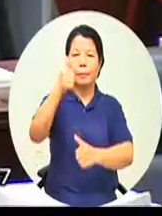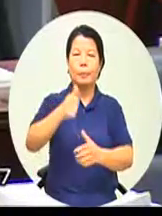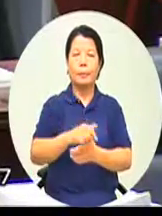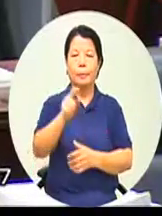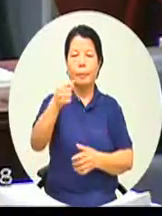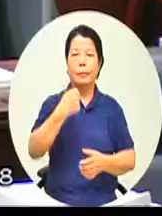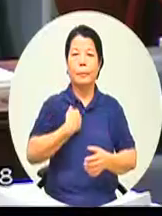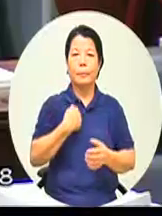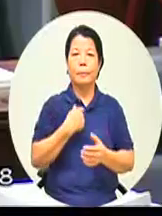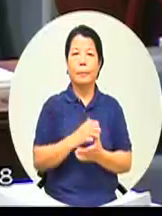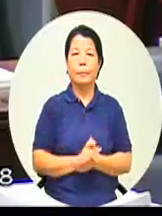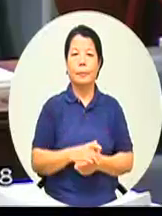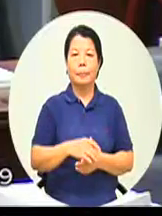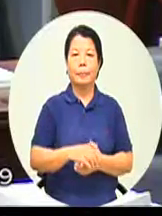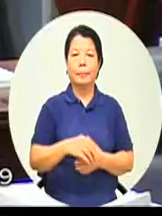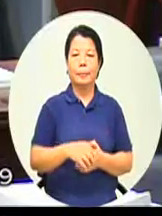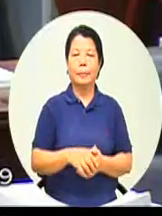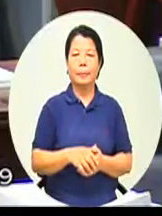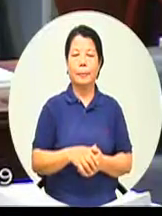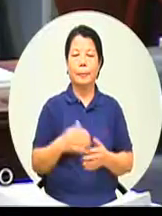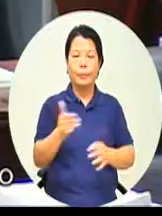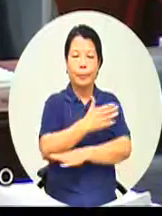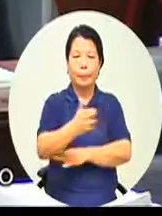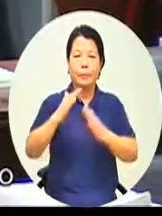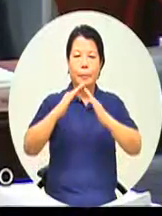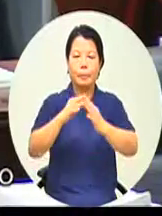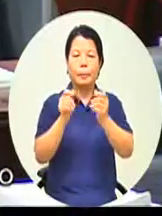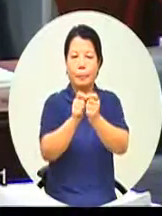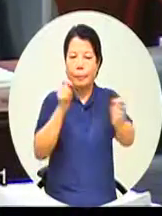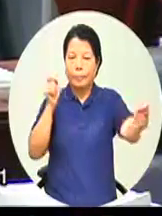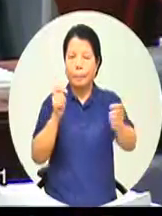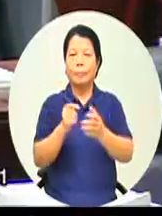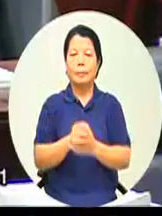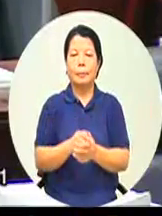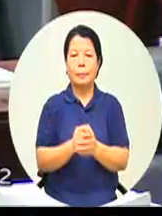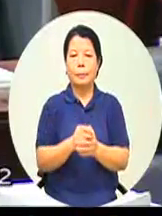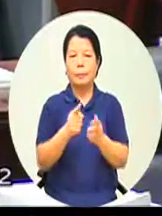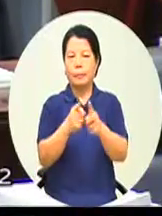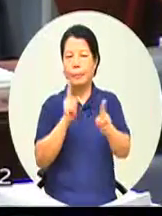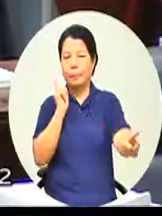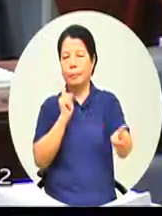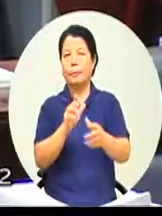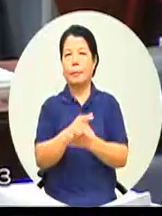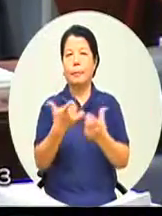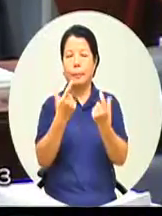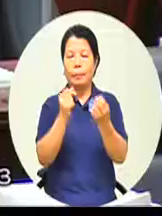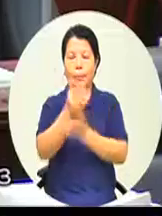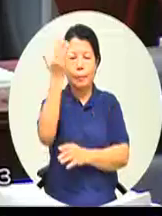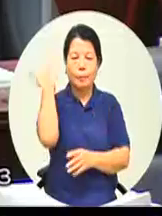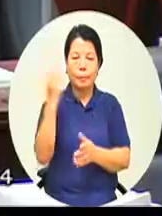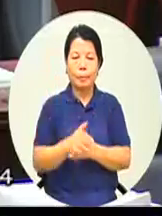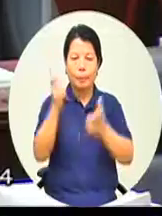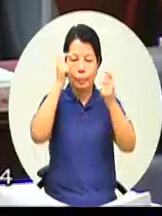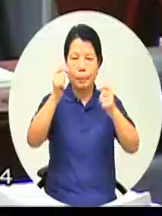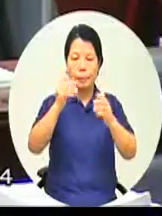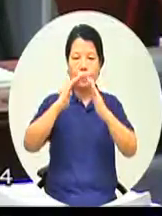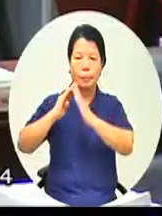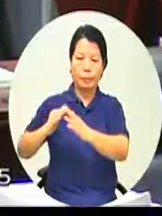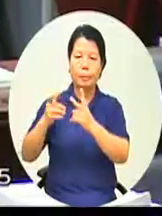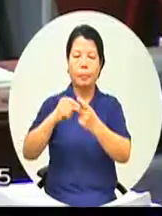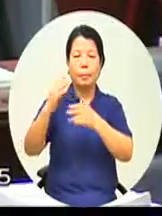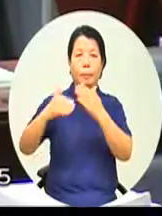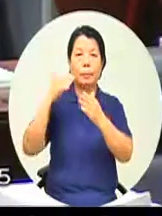也了解说城乡差距，这个城乡差距让原本的高雄市的学校跟现